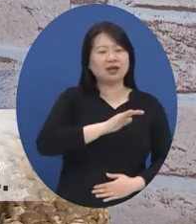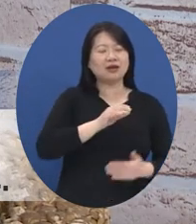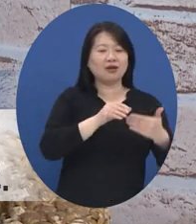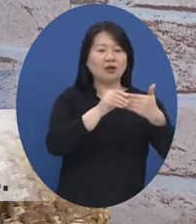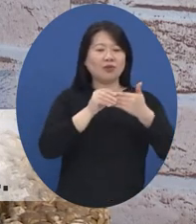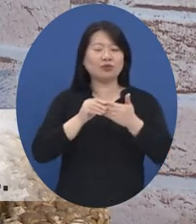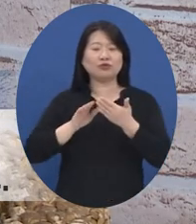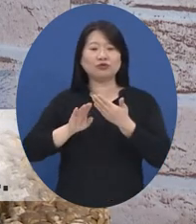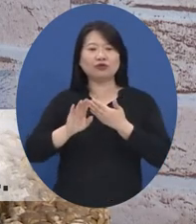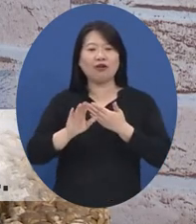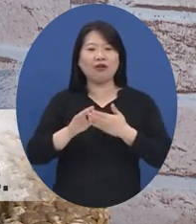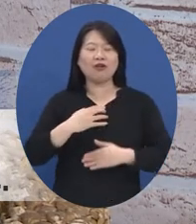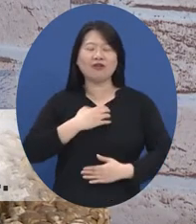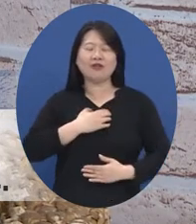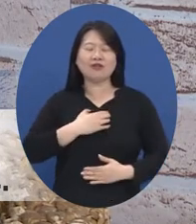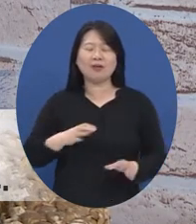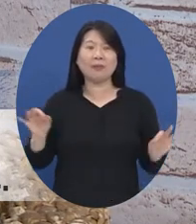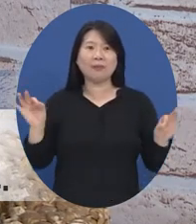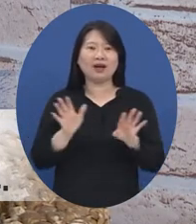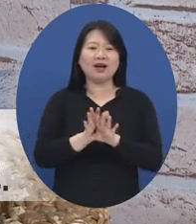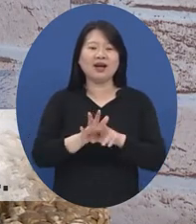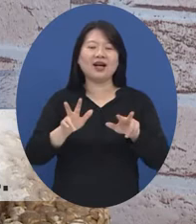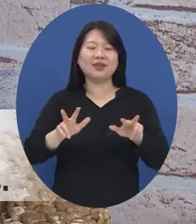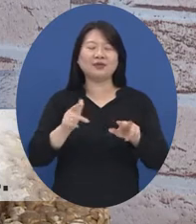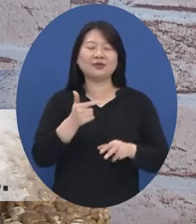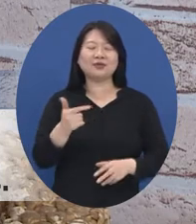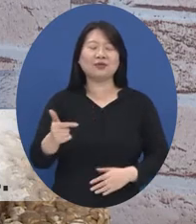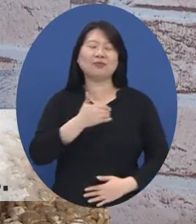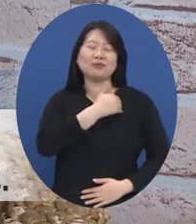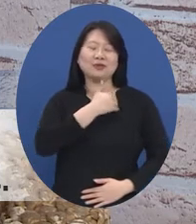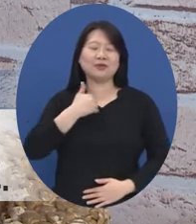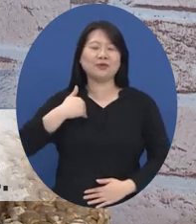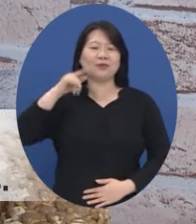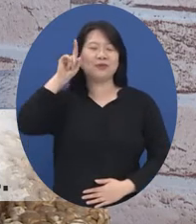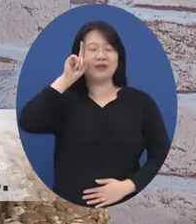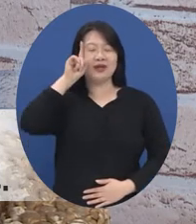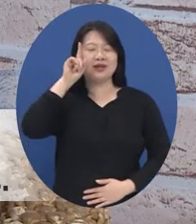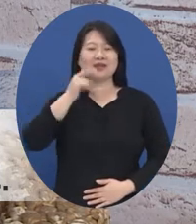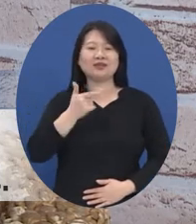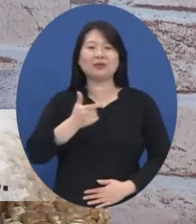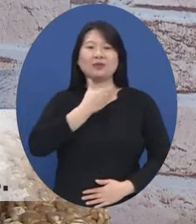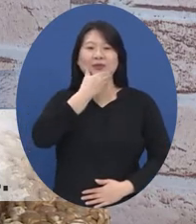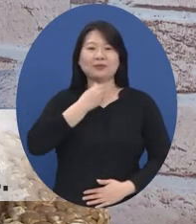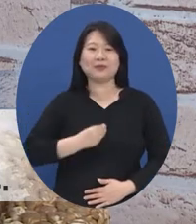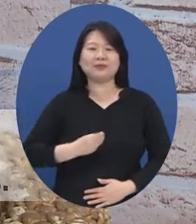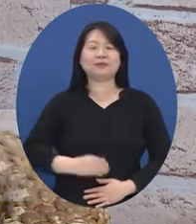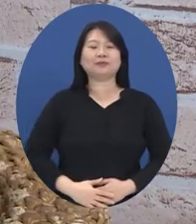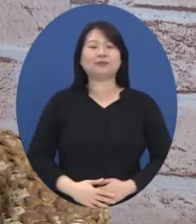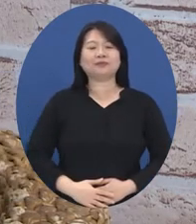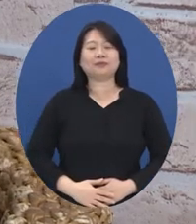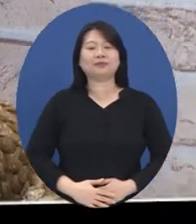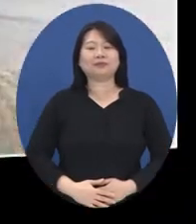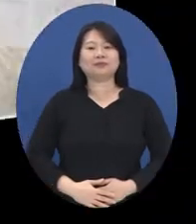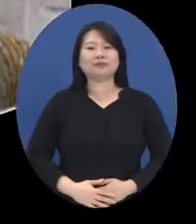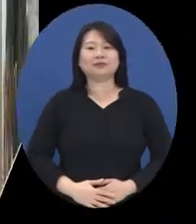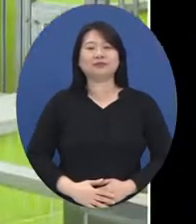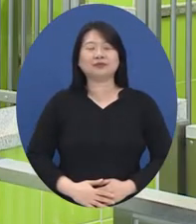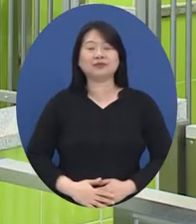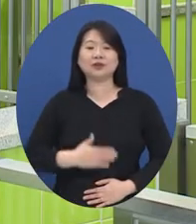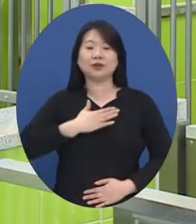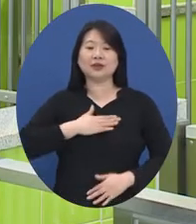그런 걱정은 언제 있는 있었냐는 듯이 지금은 너무 너무나 만족스럽고 굉장히 행복한 시간을 보내고 있구요